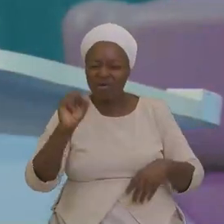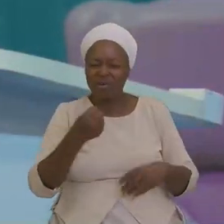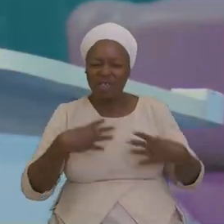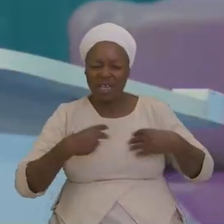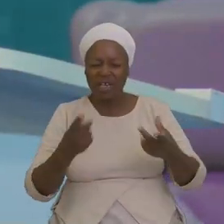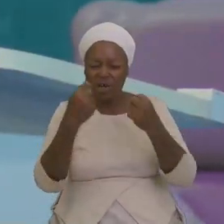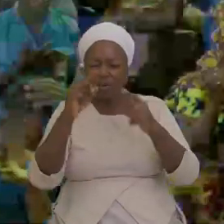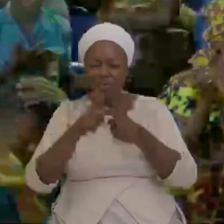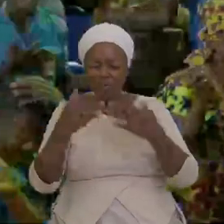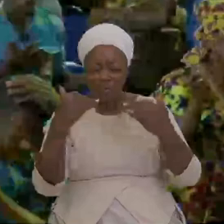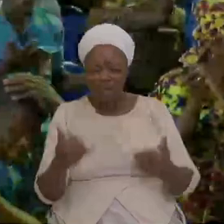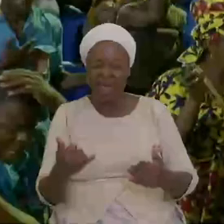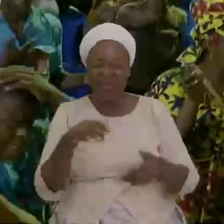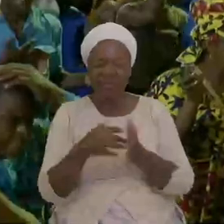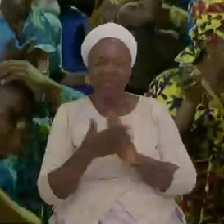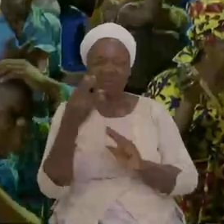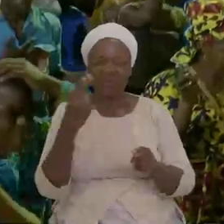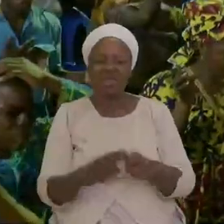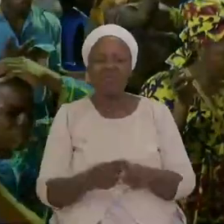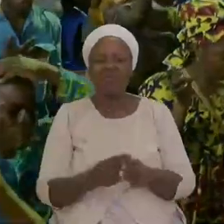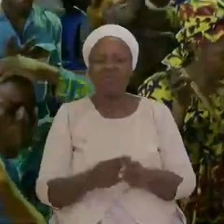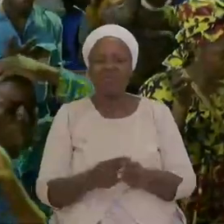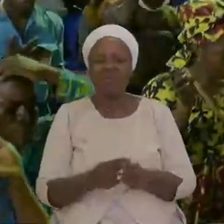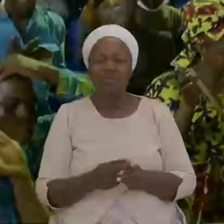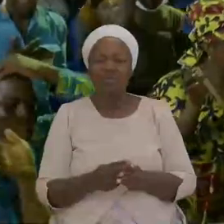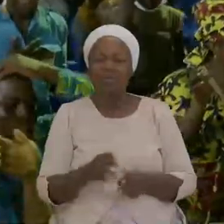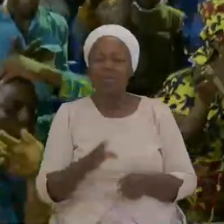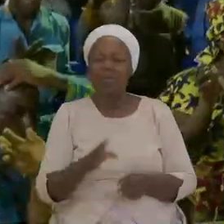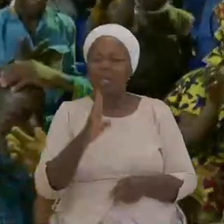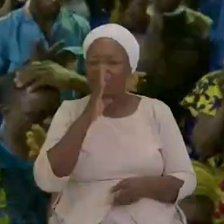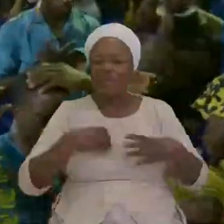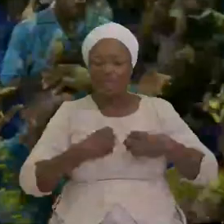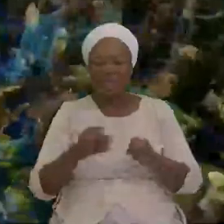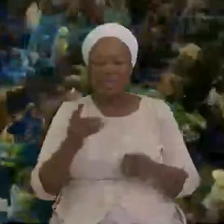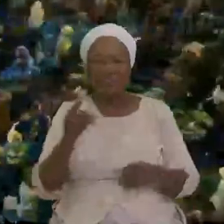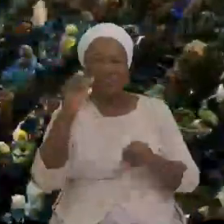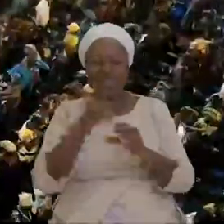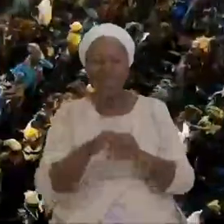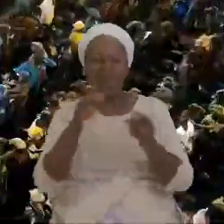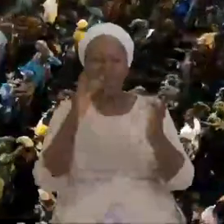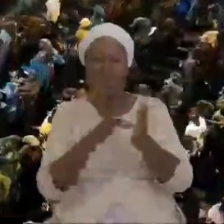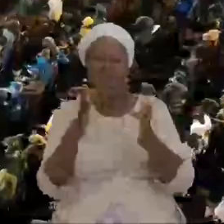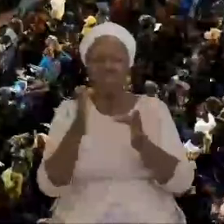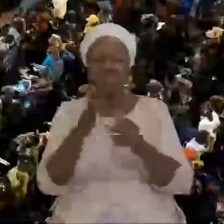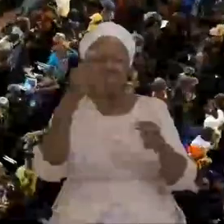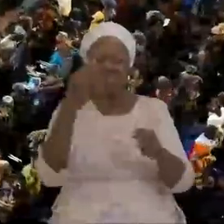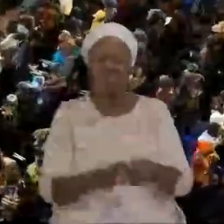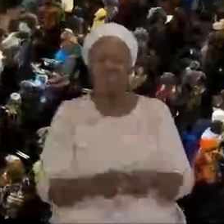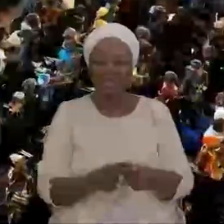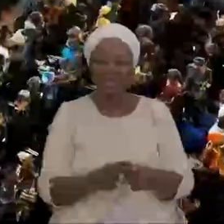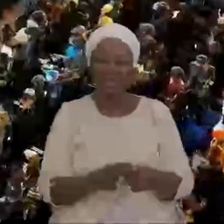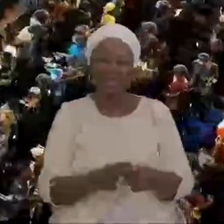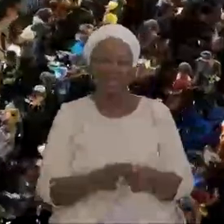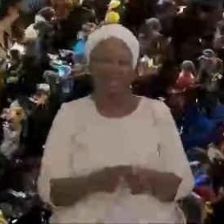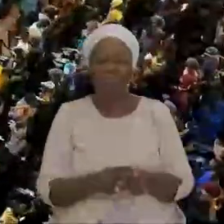La guérison de Dieu vient sur vous maintenant. Sois guéri au nom de Jésus.